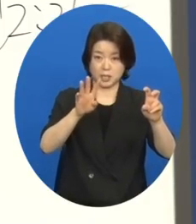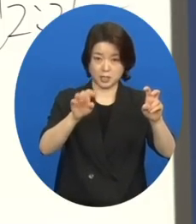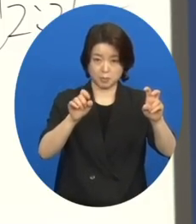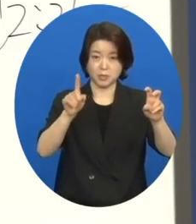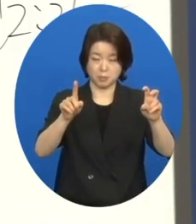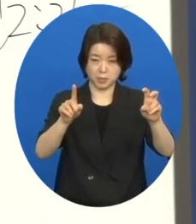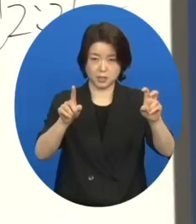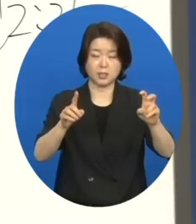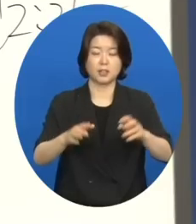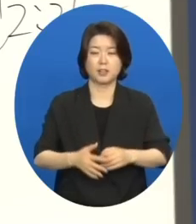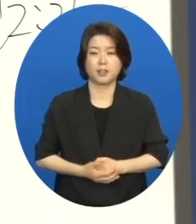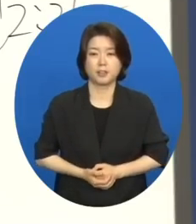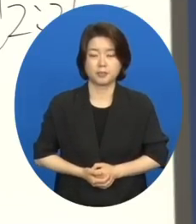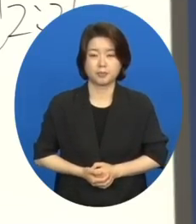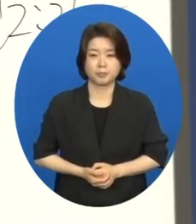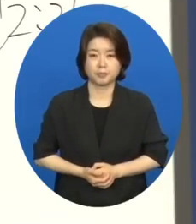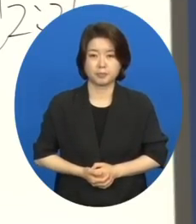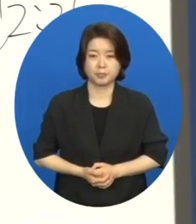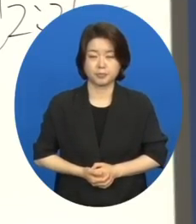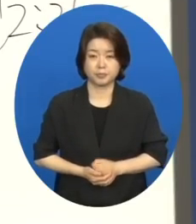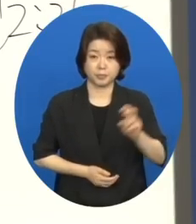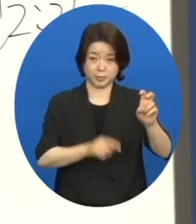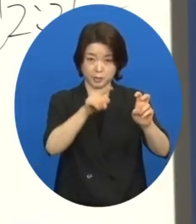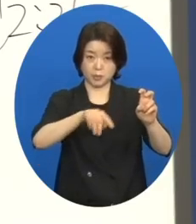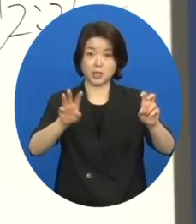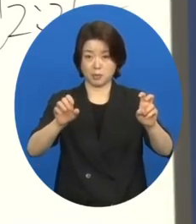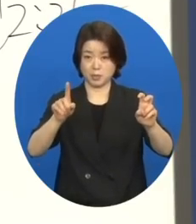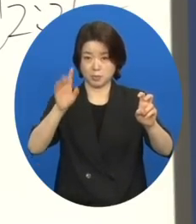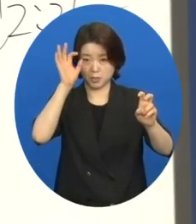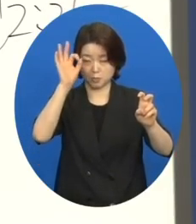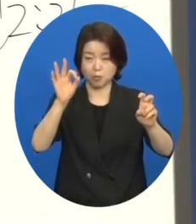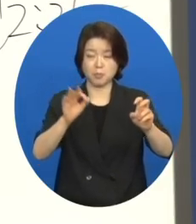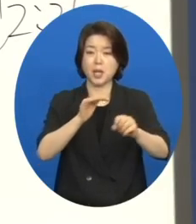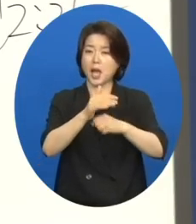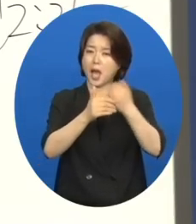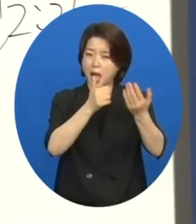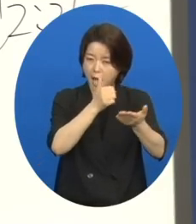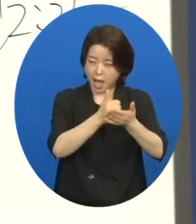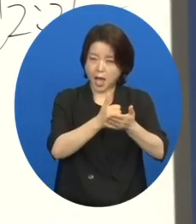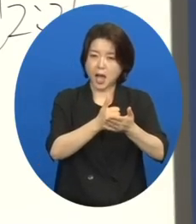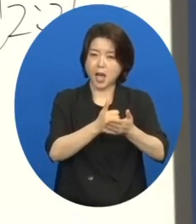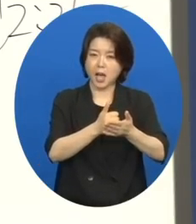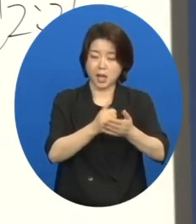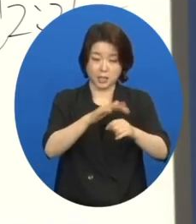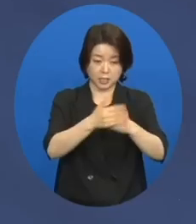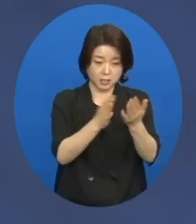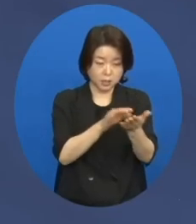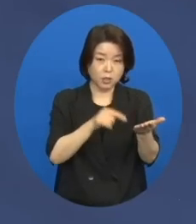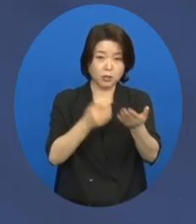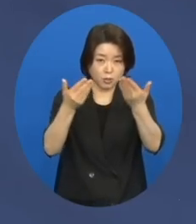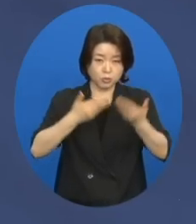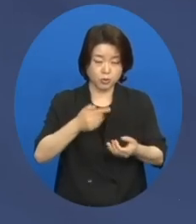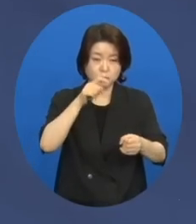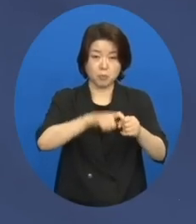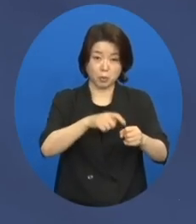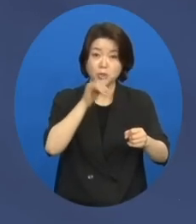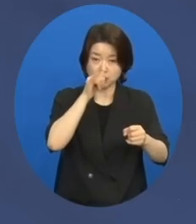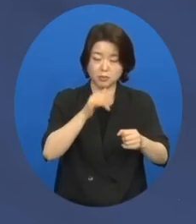요한복음 20장 31절입니다. 31절 하나님이 이 성경을 우리에게 주신 목적을